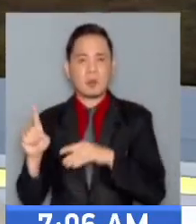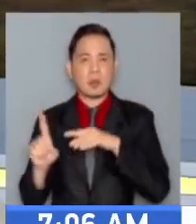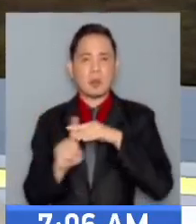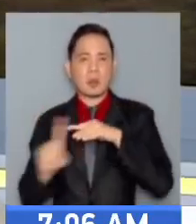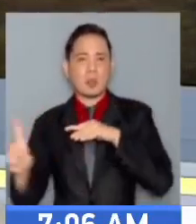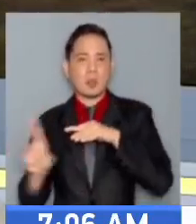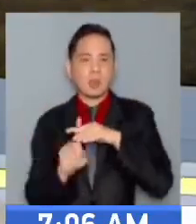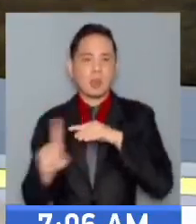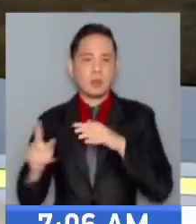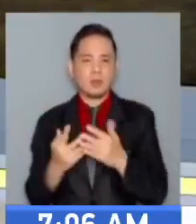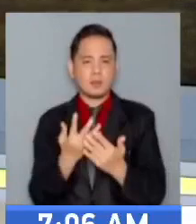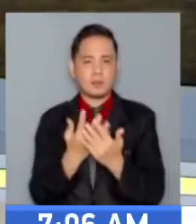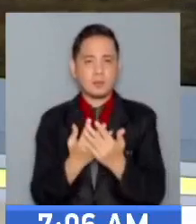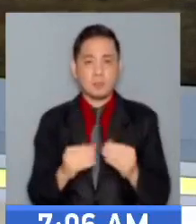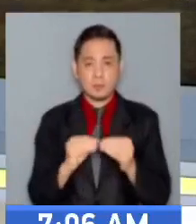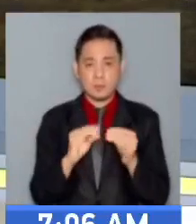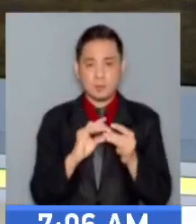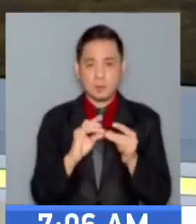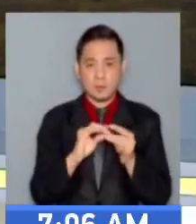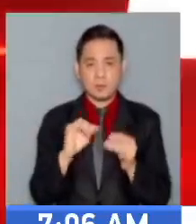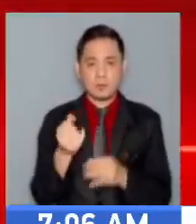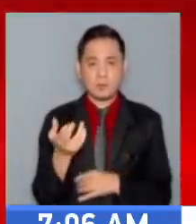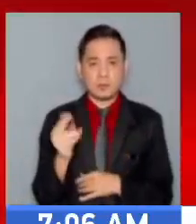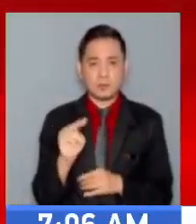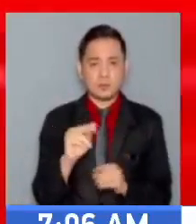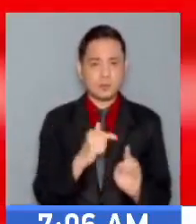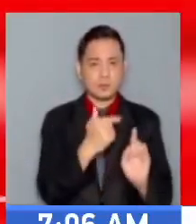ni Jan Consulta, exclusive.